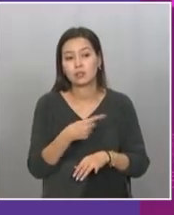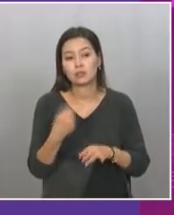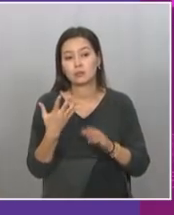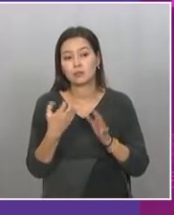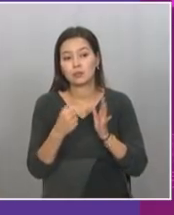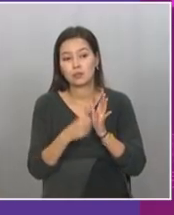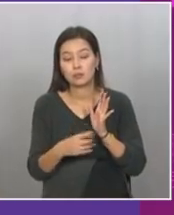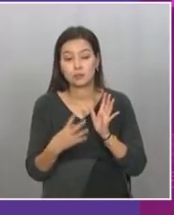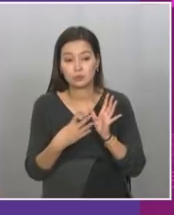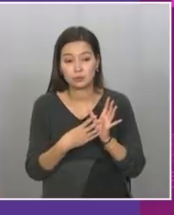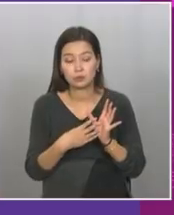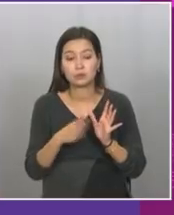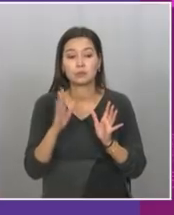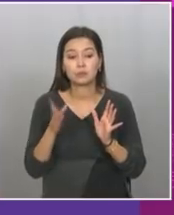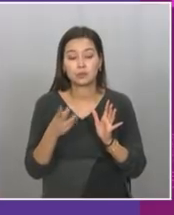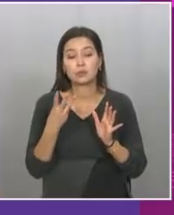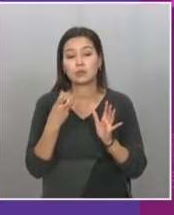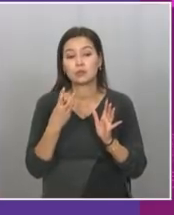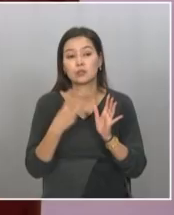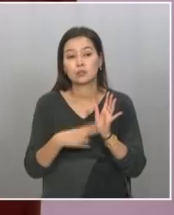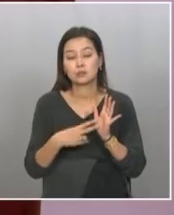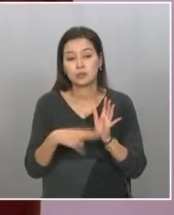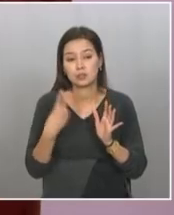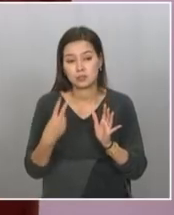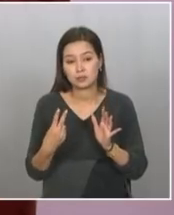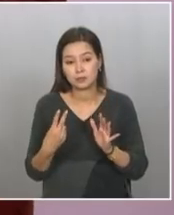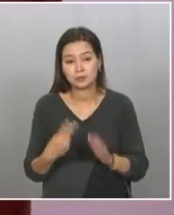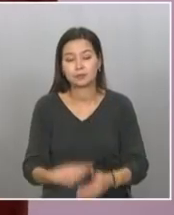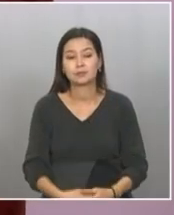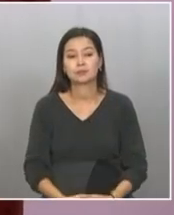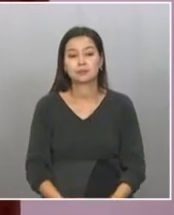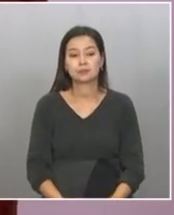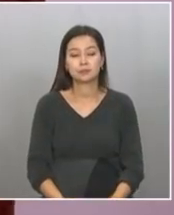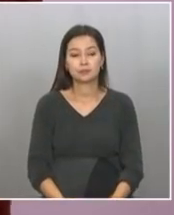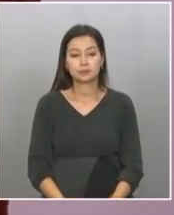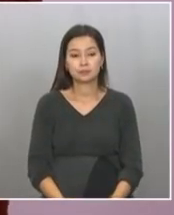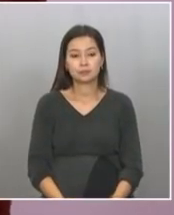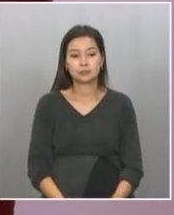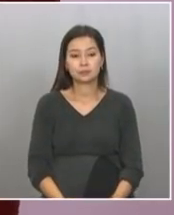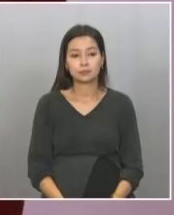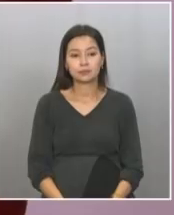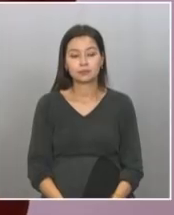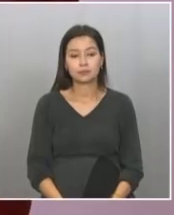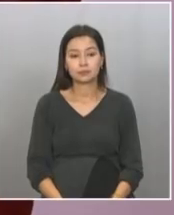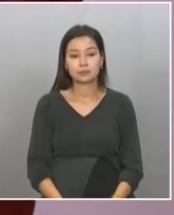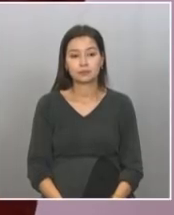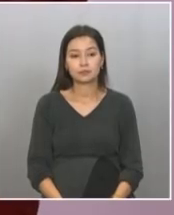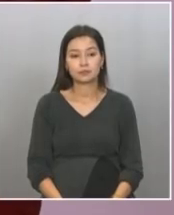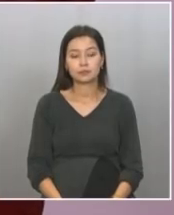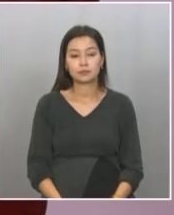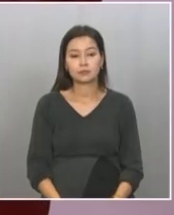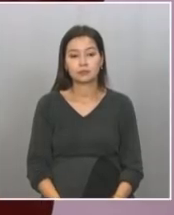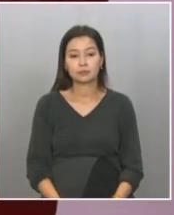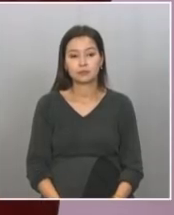қосылғышты азайтсақ, бірінші қосылғыш шығады. Яғни 941-ден 569-ды